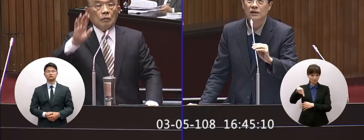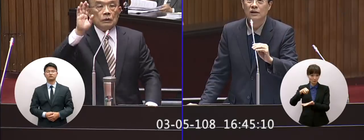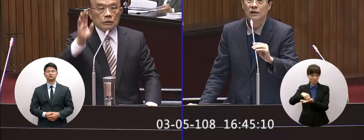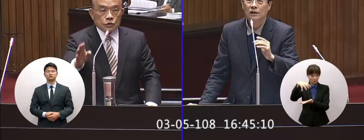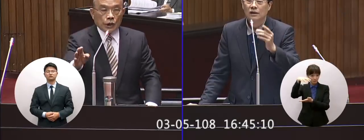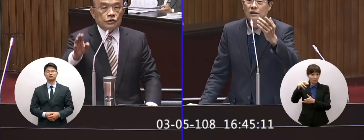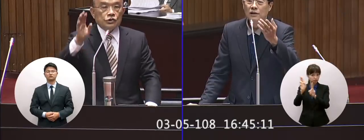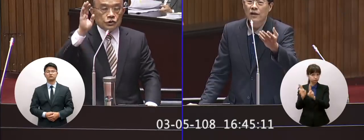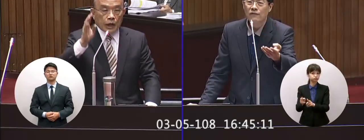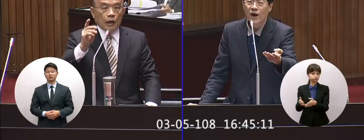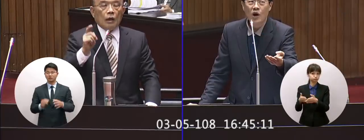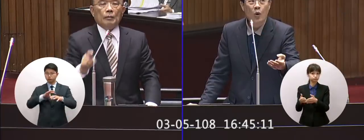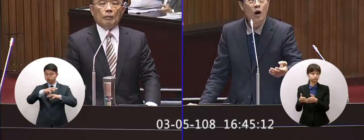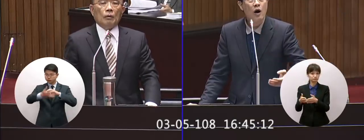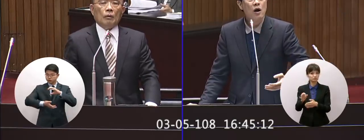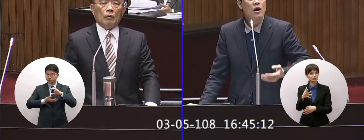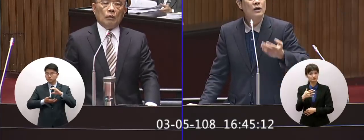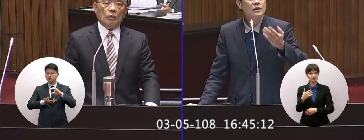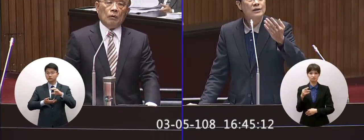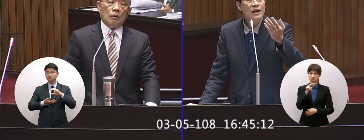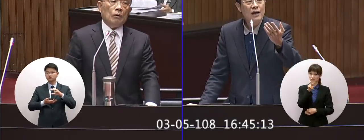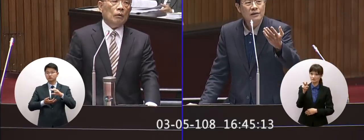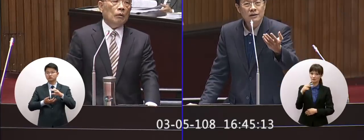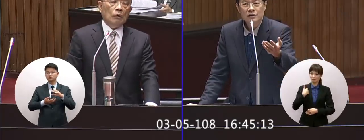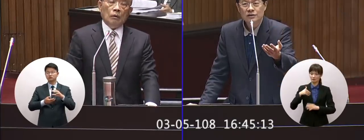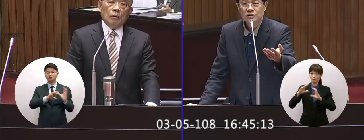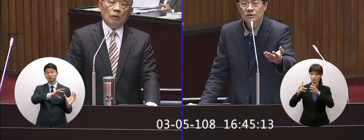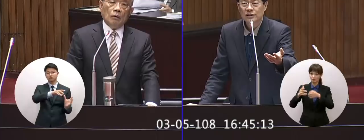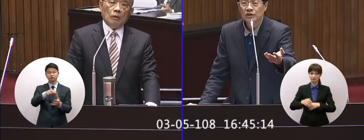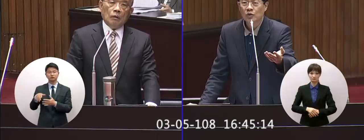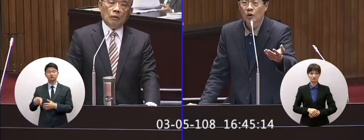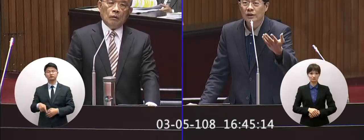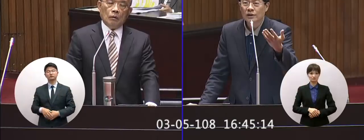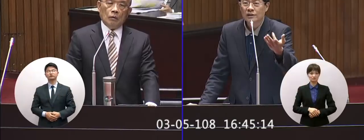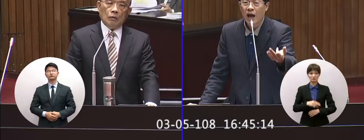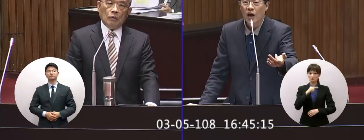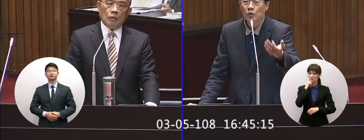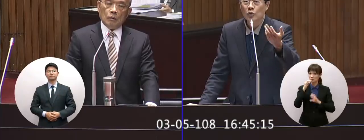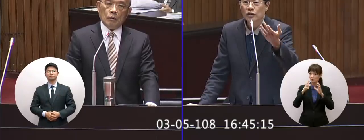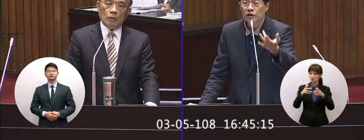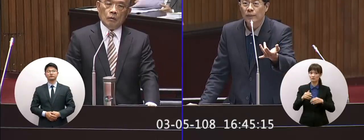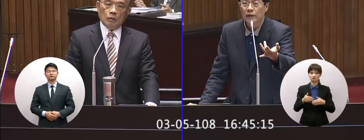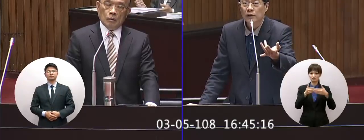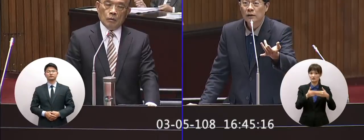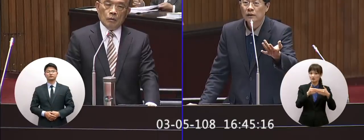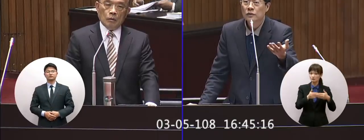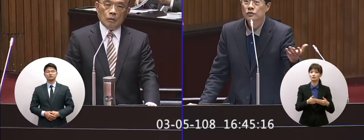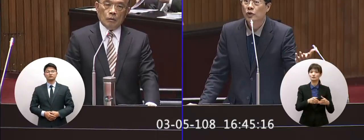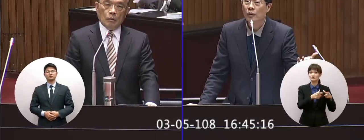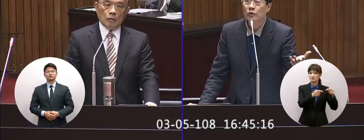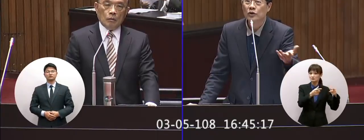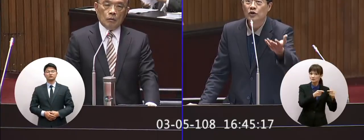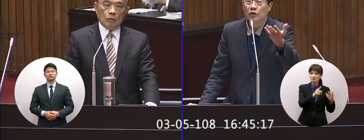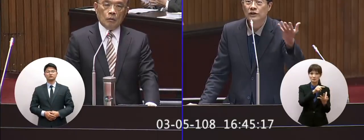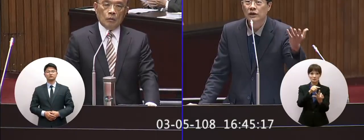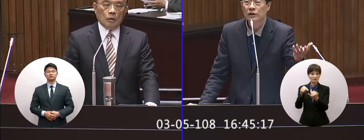电？ 全世界， 你看法国，你看邻国的大陆、日本，全部都重启核